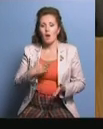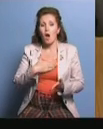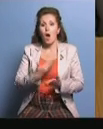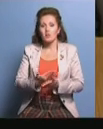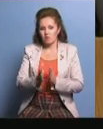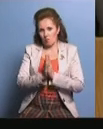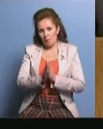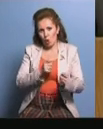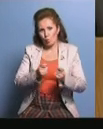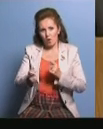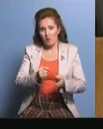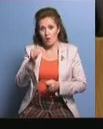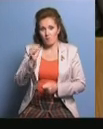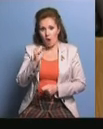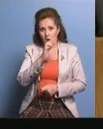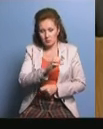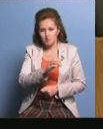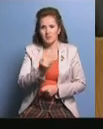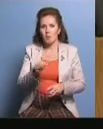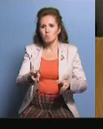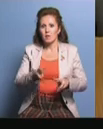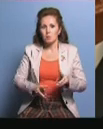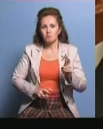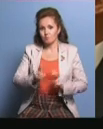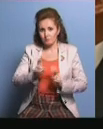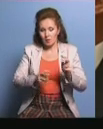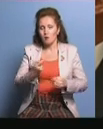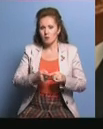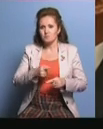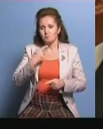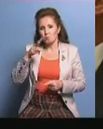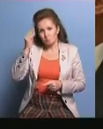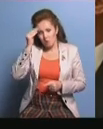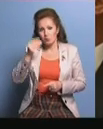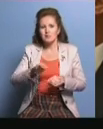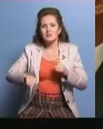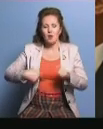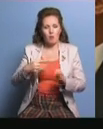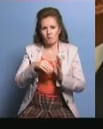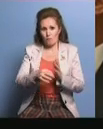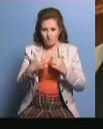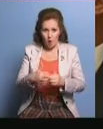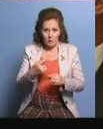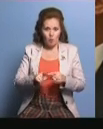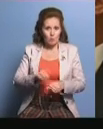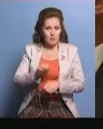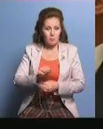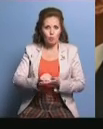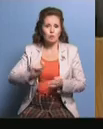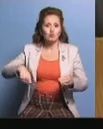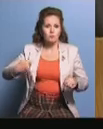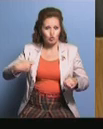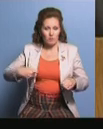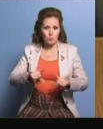руководитель антимонопольной службы и админ промторга. По мнению Михаила Марейникова, в список зря не включили фабрики, которые занимаются пошивом школьной формы.